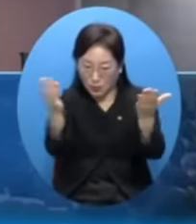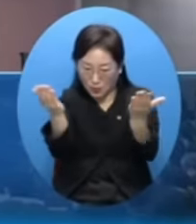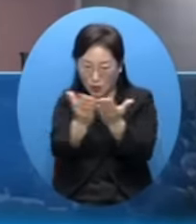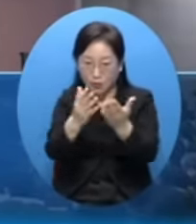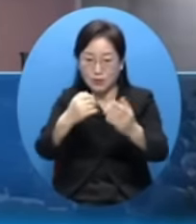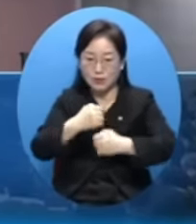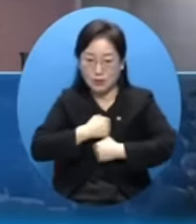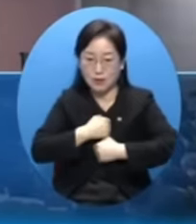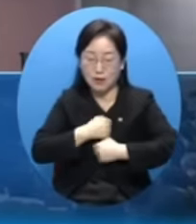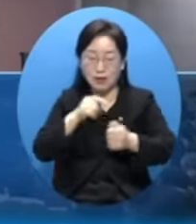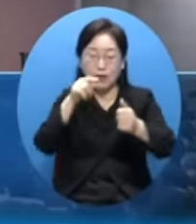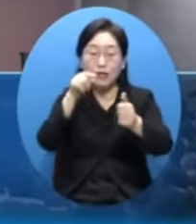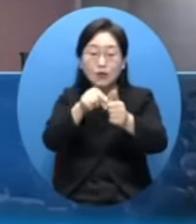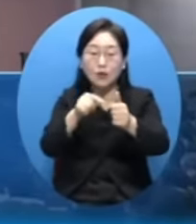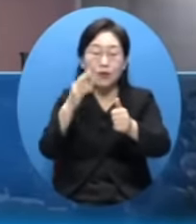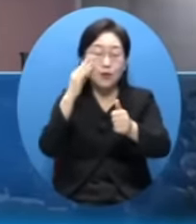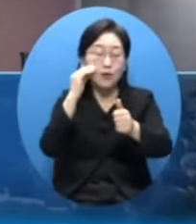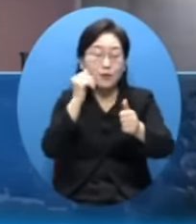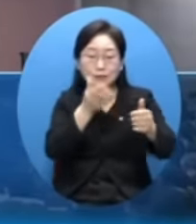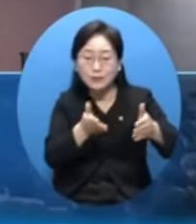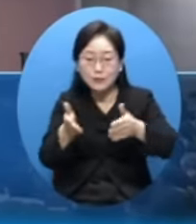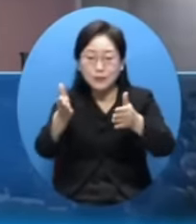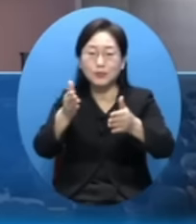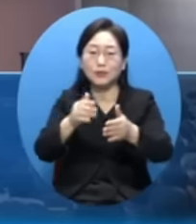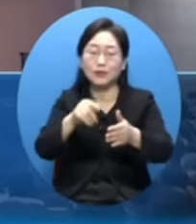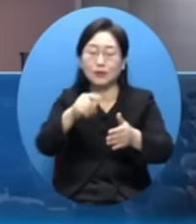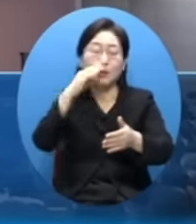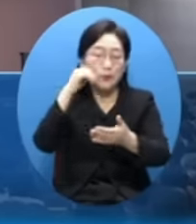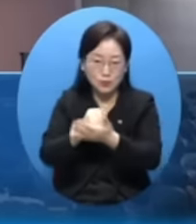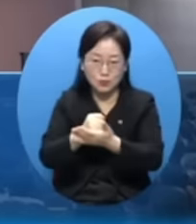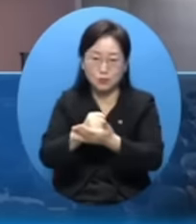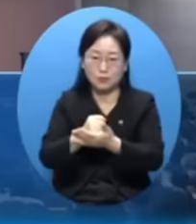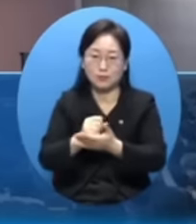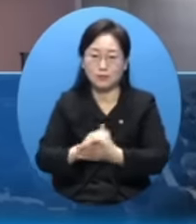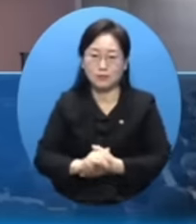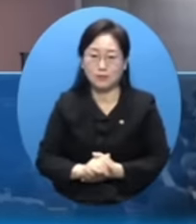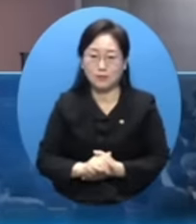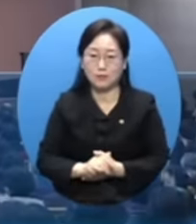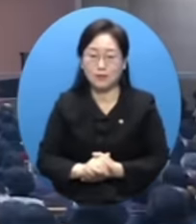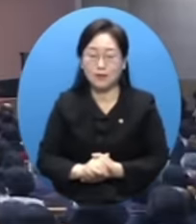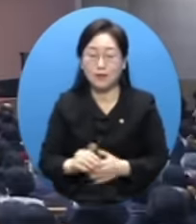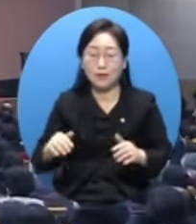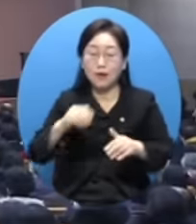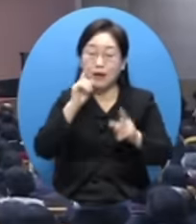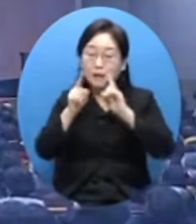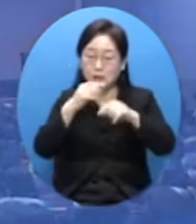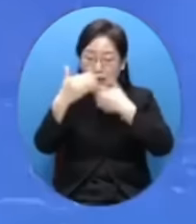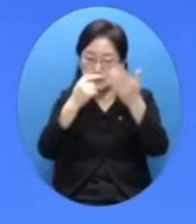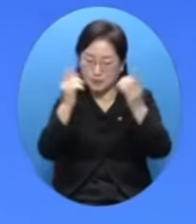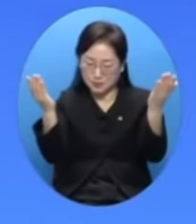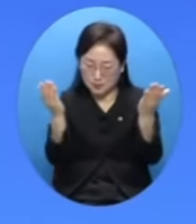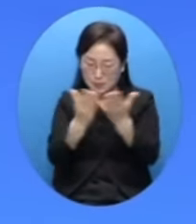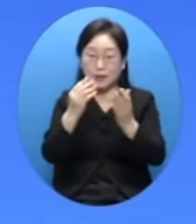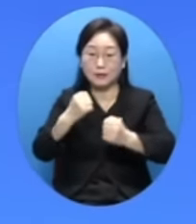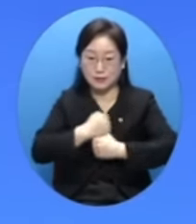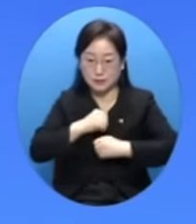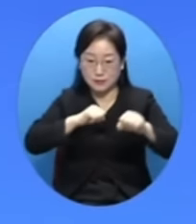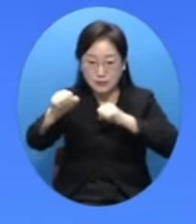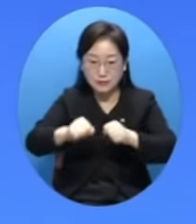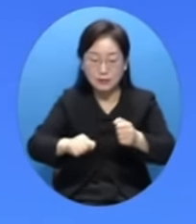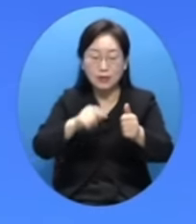그리하면 내 길이 평탄하게 될 것이며 내가 형통하리라 말씀을 지켜 행하면 내가